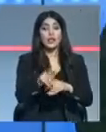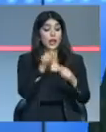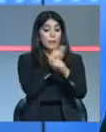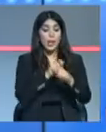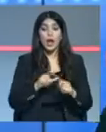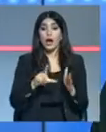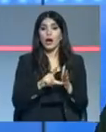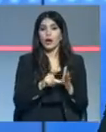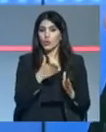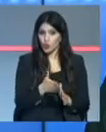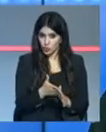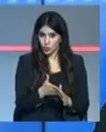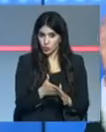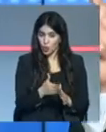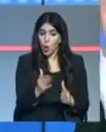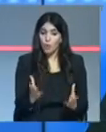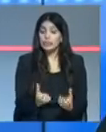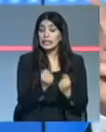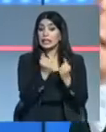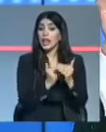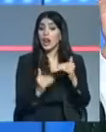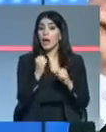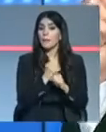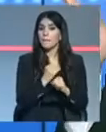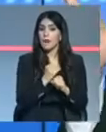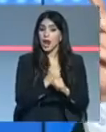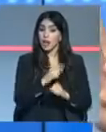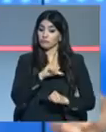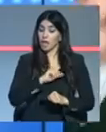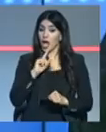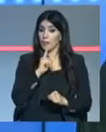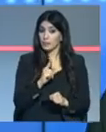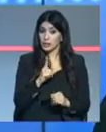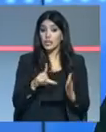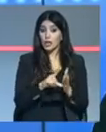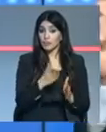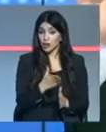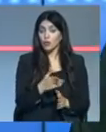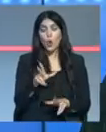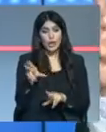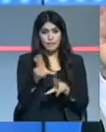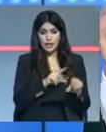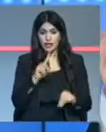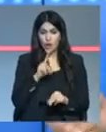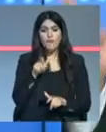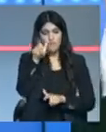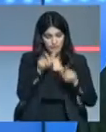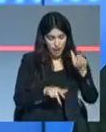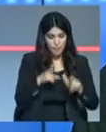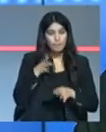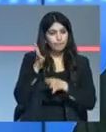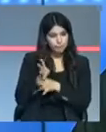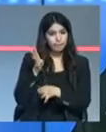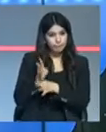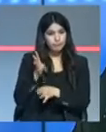وتجاوزت ذلك الى الارتقاء بالعمل الامني الى ارقى مظاهره ورغم ان اكد على حاجه رغم الاستفزاز ورغم